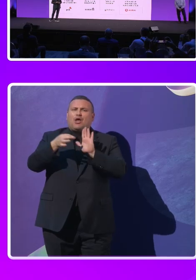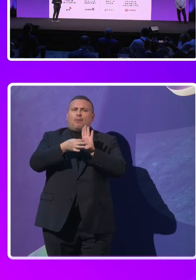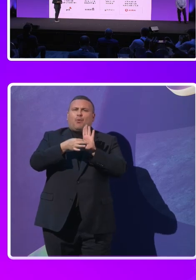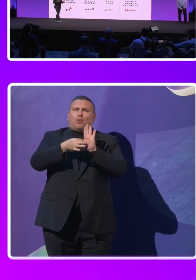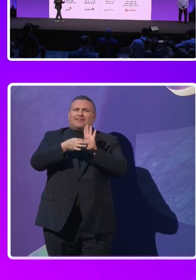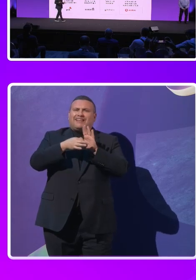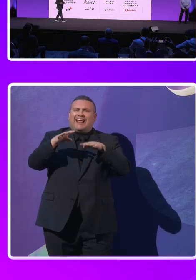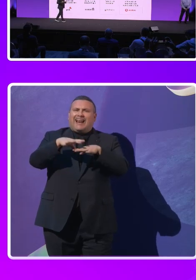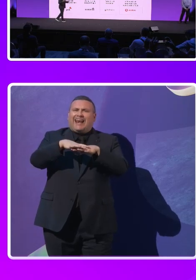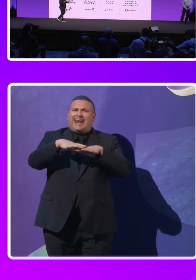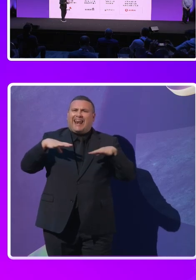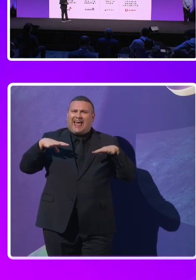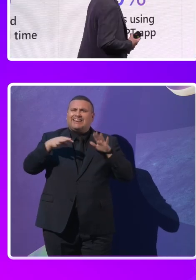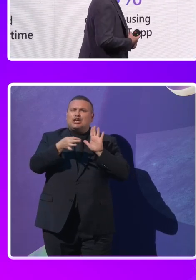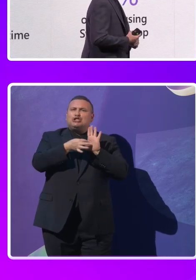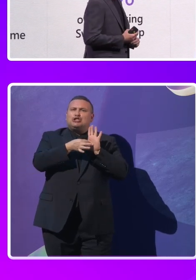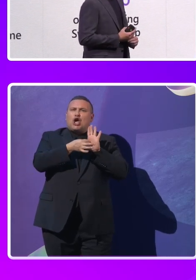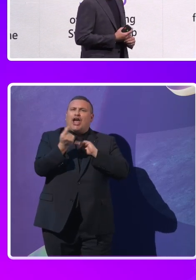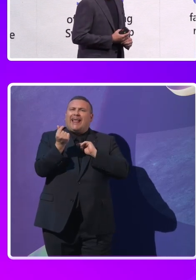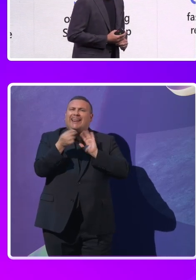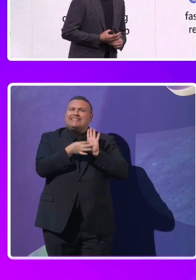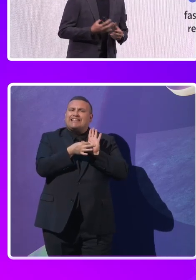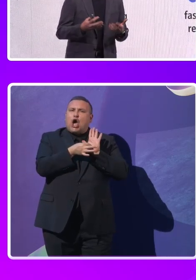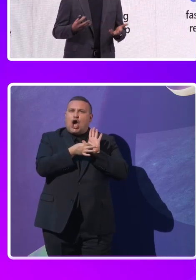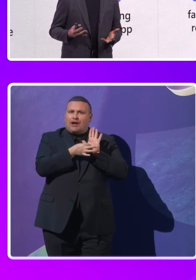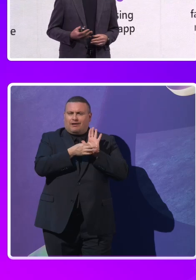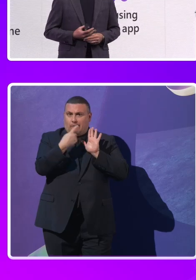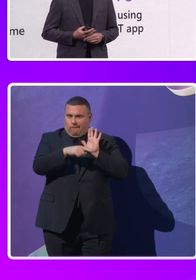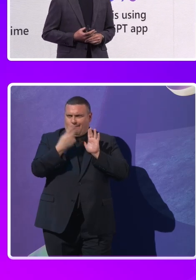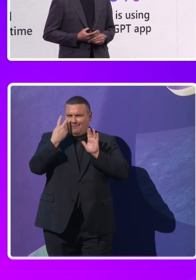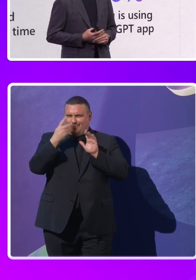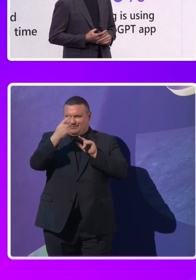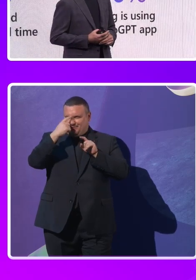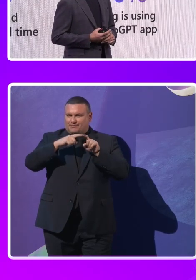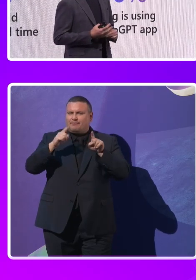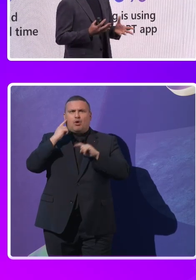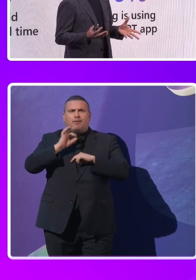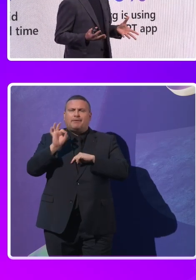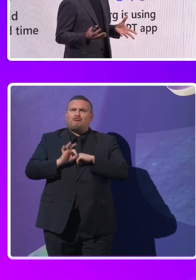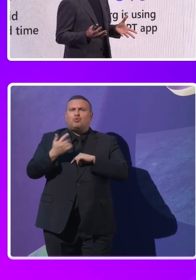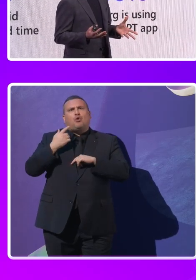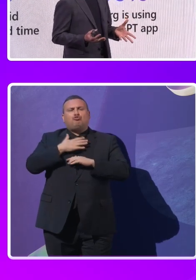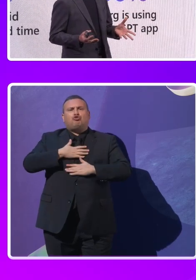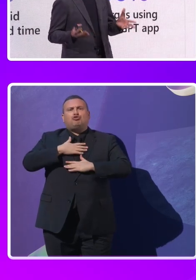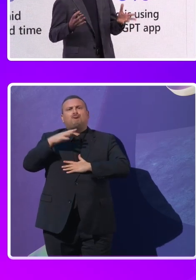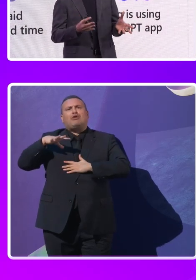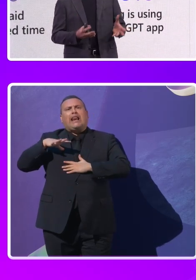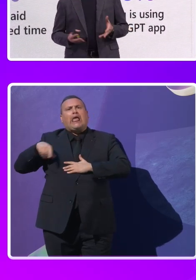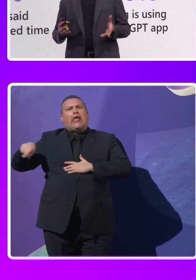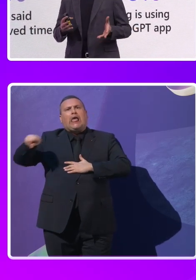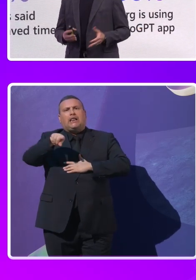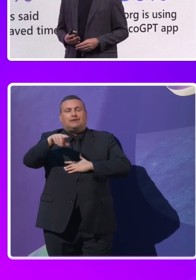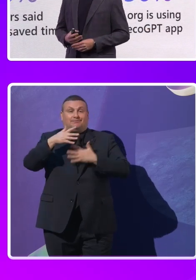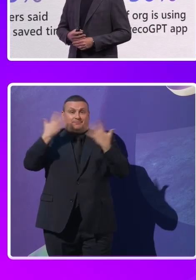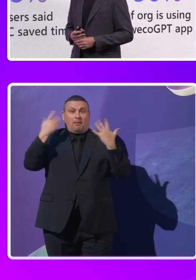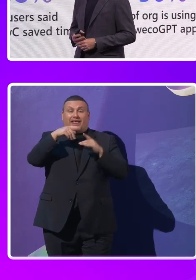è kpi principale per valutare il grado di soddisfazione dei clienti semplicemente perché atobi